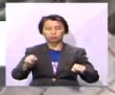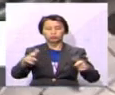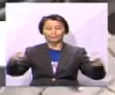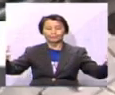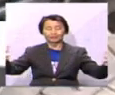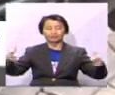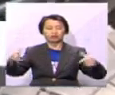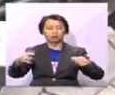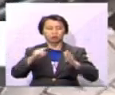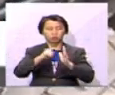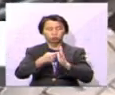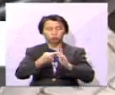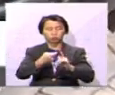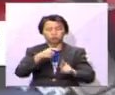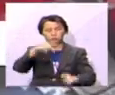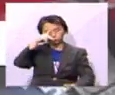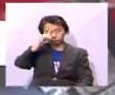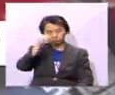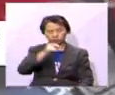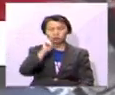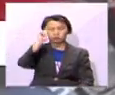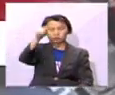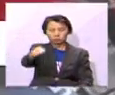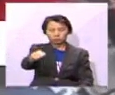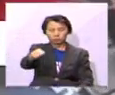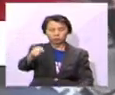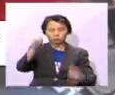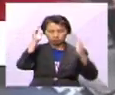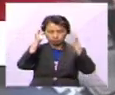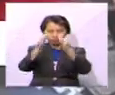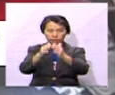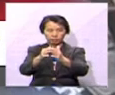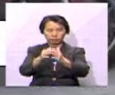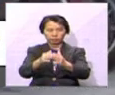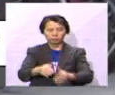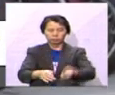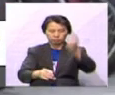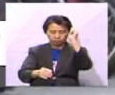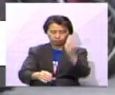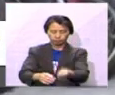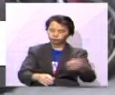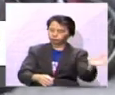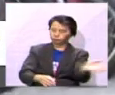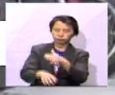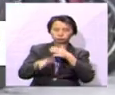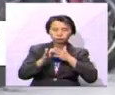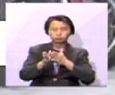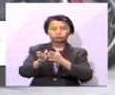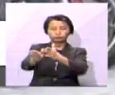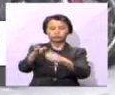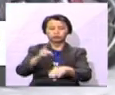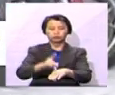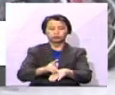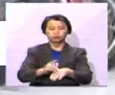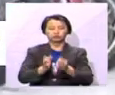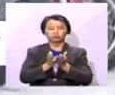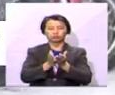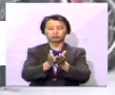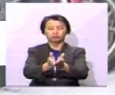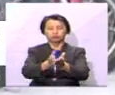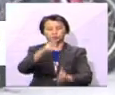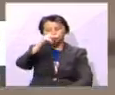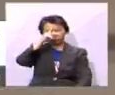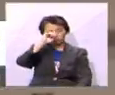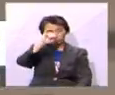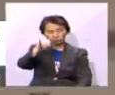besar bermula dari Putrajaya sehingga Kuantan Pahang. Pelepasan konvoi kembara berlangsung di Ibu Pejabat Maritim Malaysia,